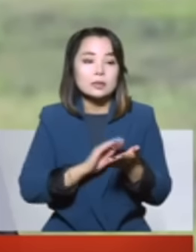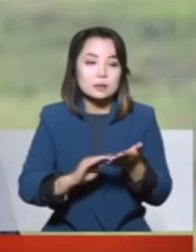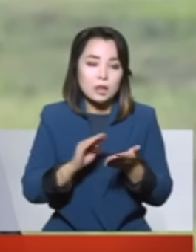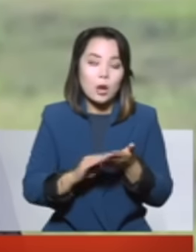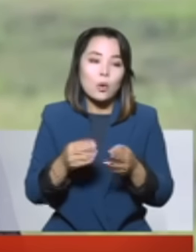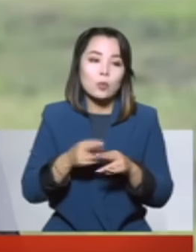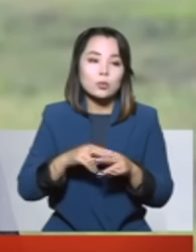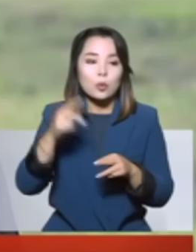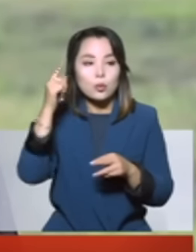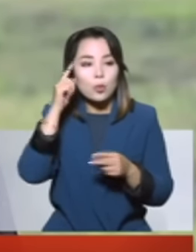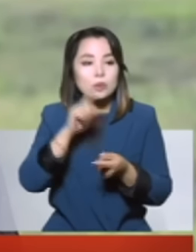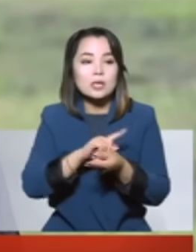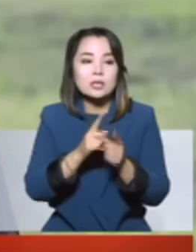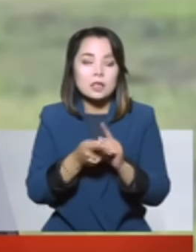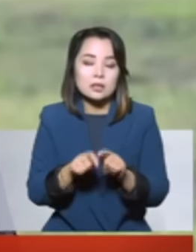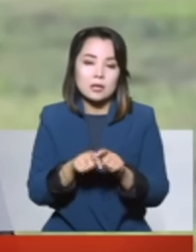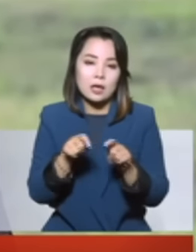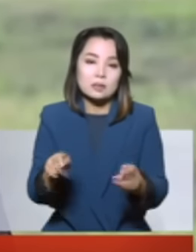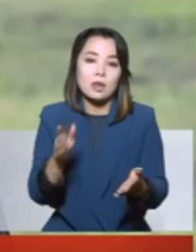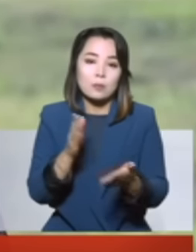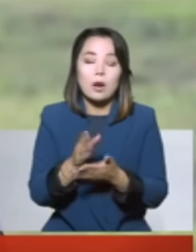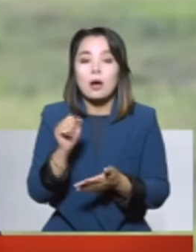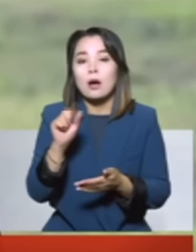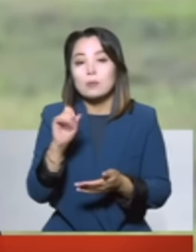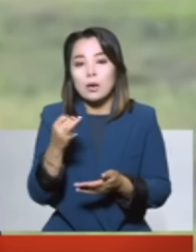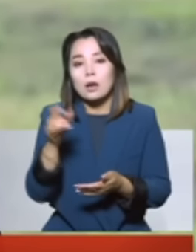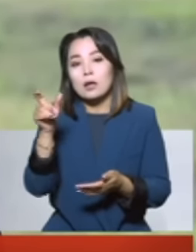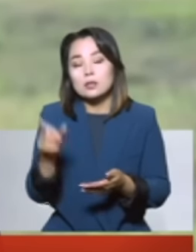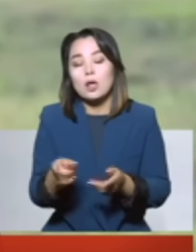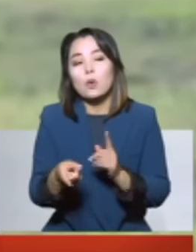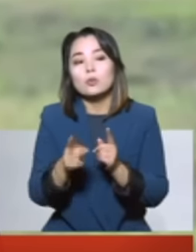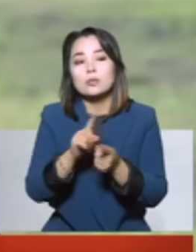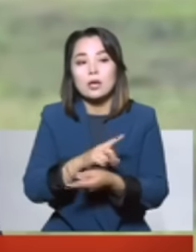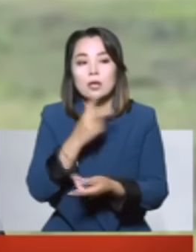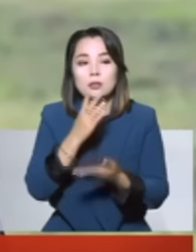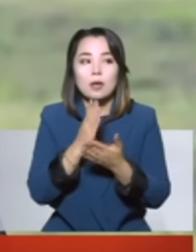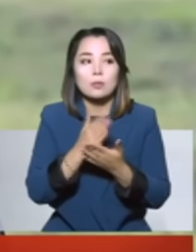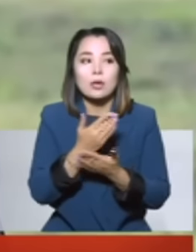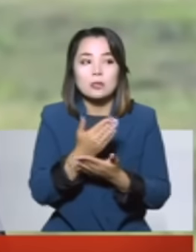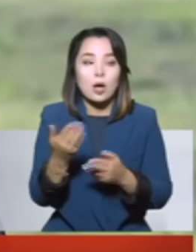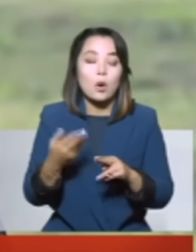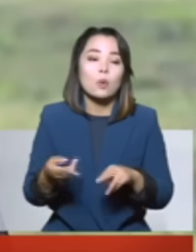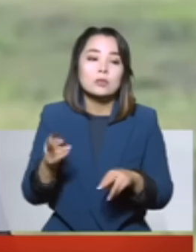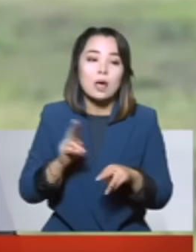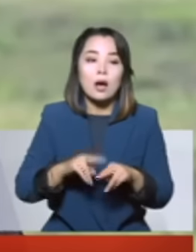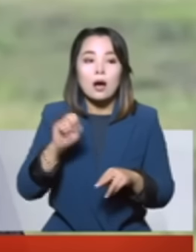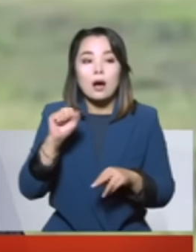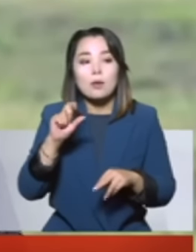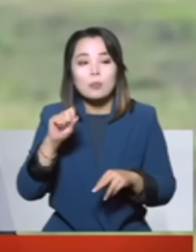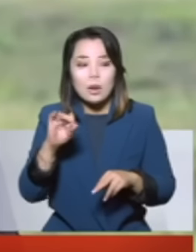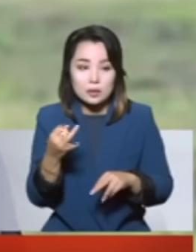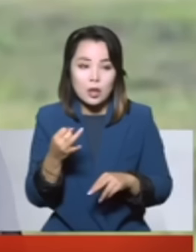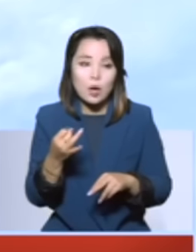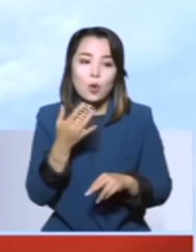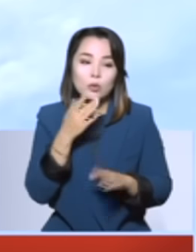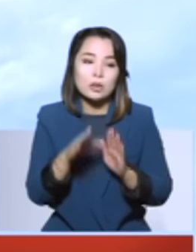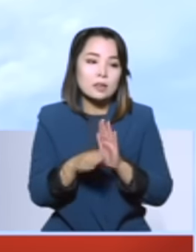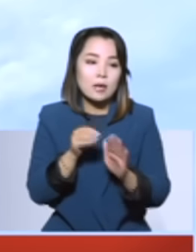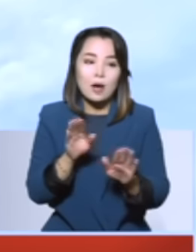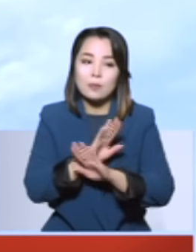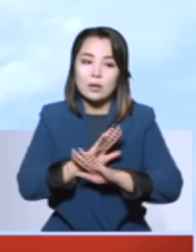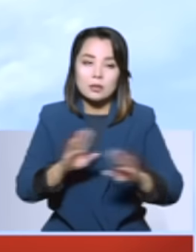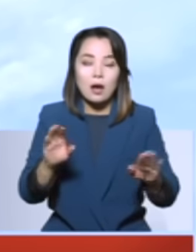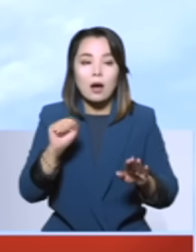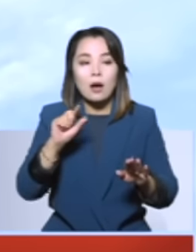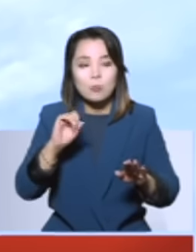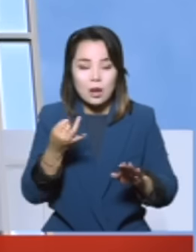Ойға өзгеріс әкелген ақын. Абай адамдыққа өзгеріс әкелген ақын. Сондықтан да Абай ұлт таңдамайды. Әлемнің